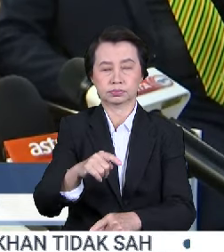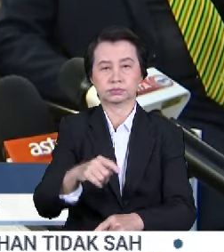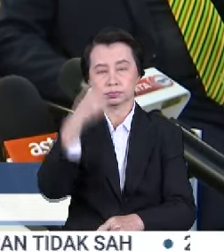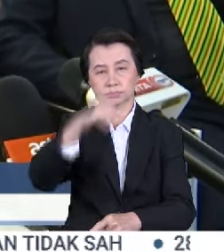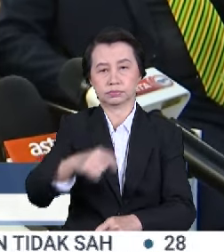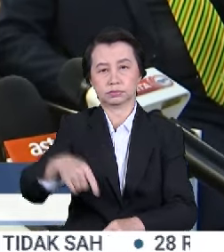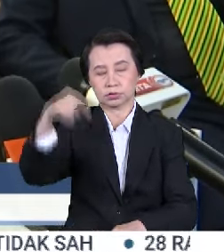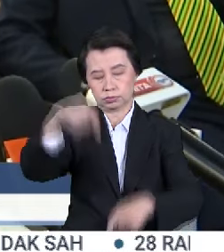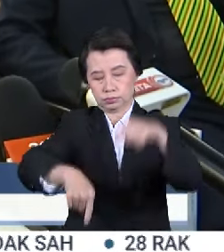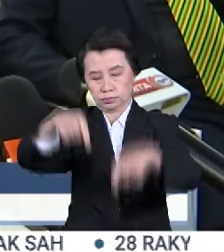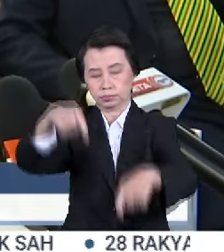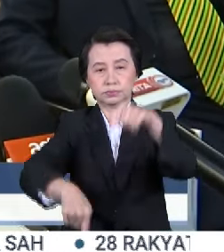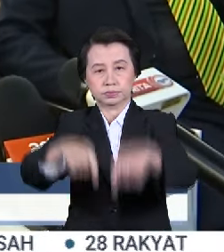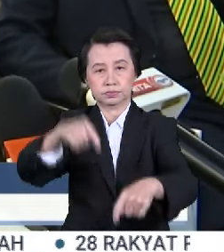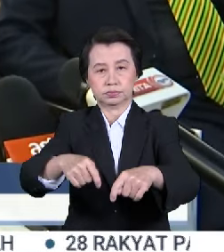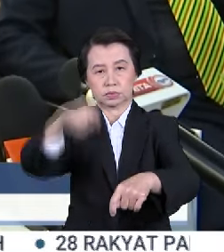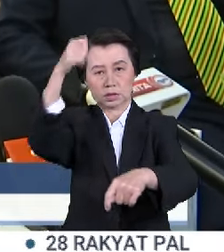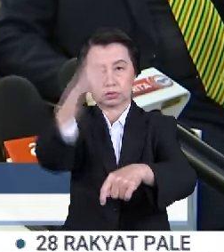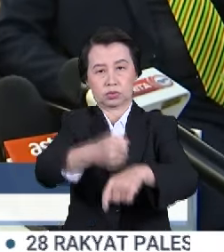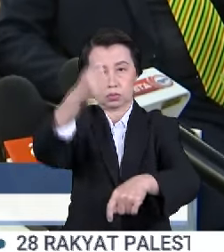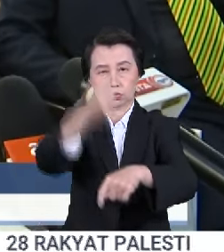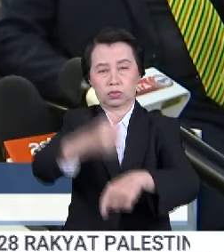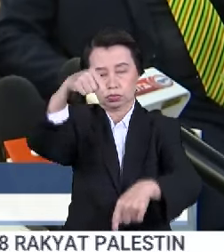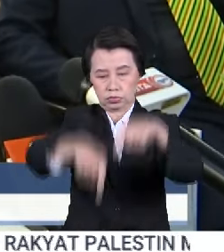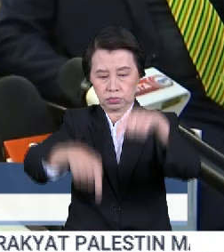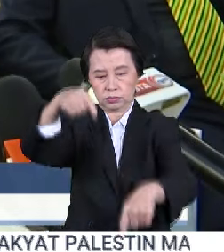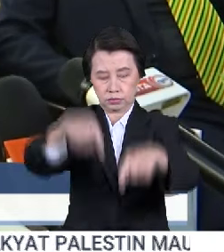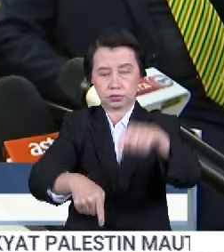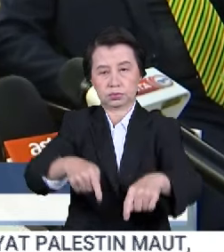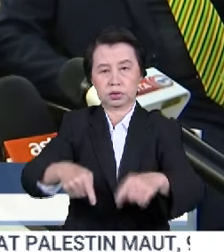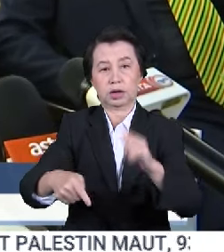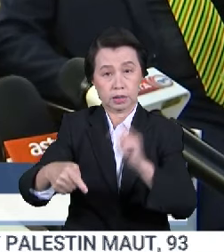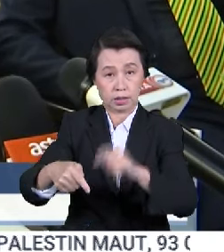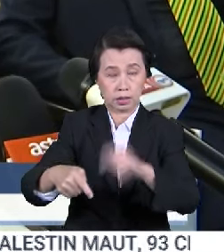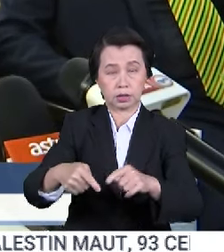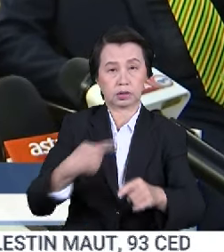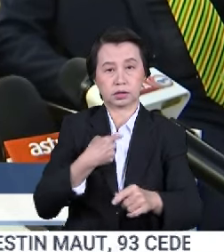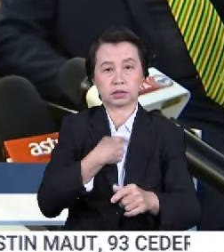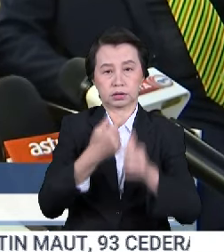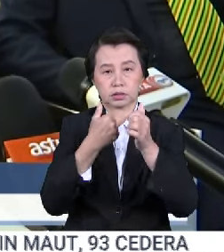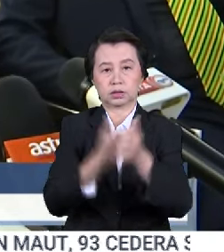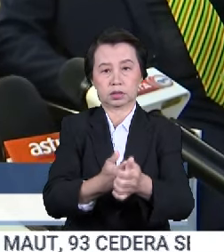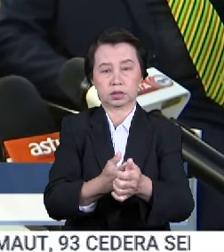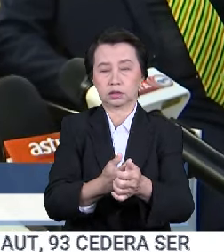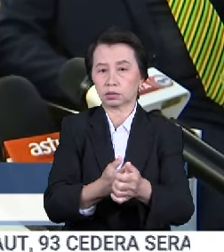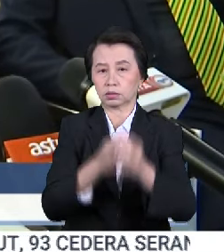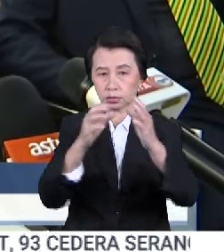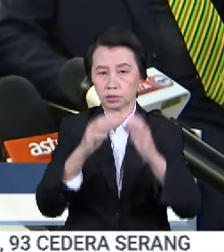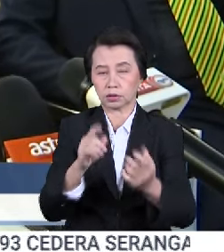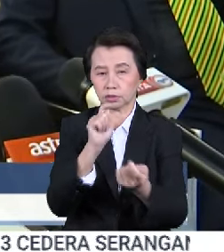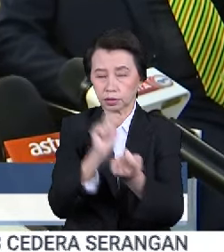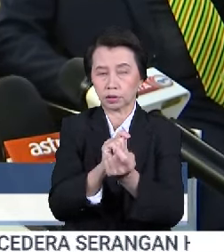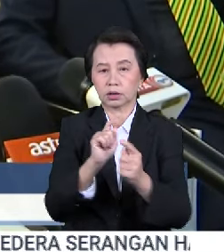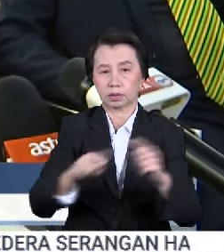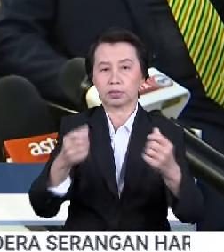dan untuk arang dan sebagainya tapi penggunaan itu kita mengikut kaidah-kaidah tertentu tapi banyak juga